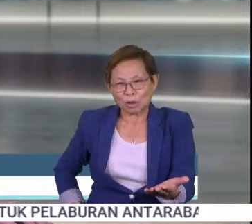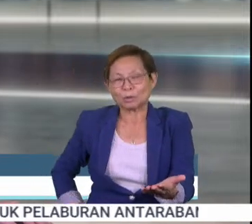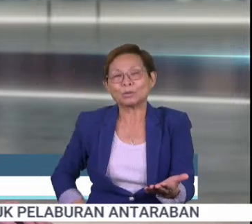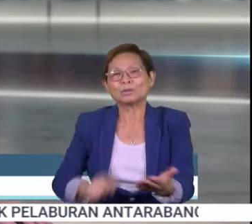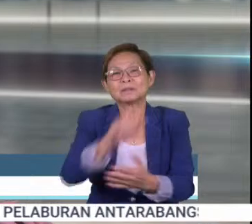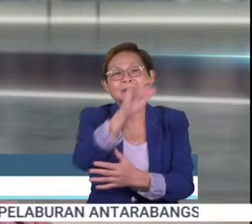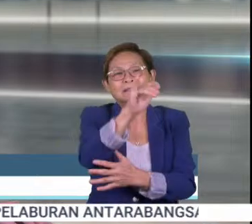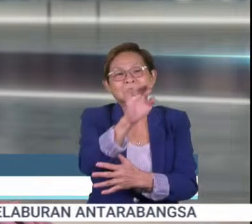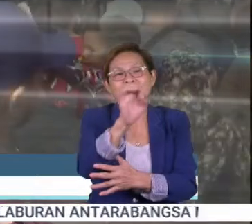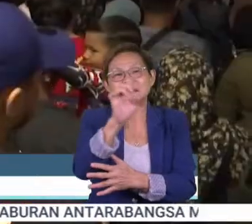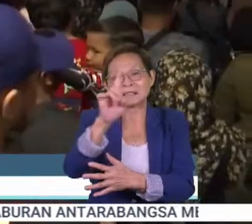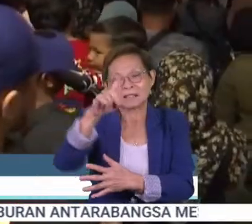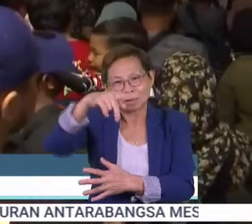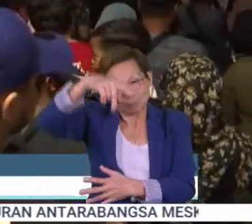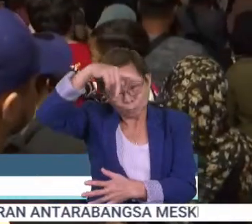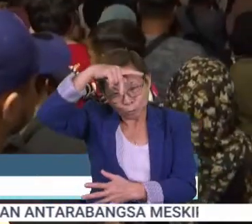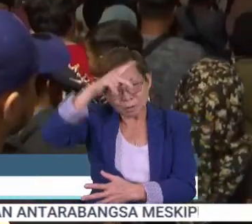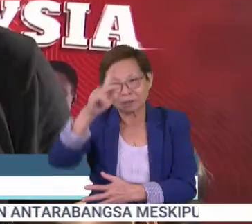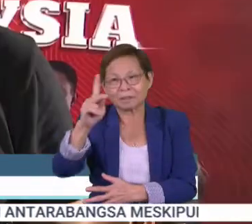Kangar.